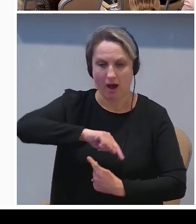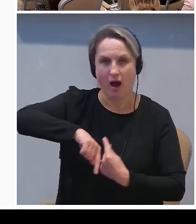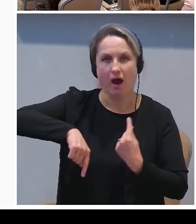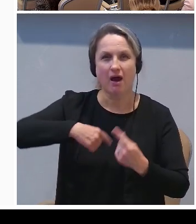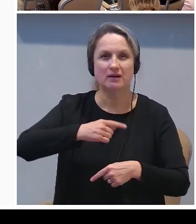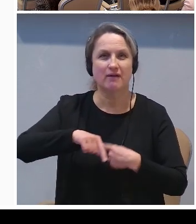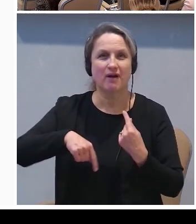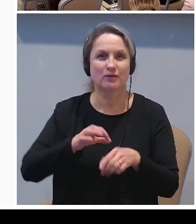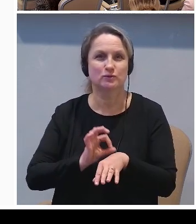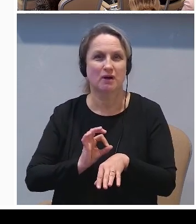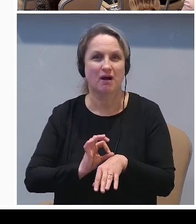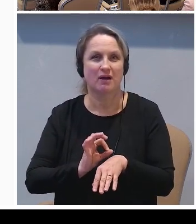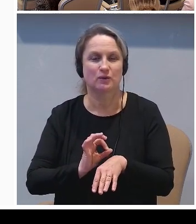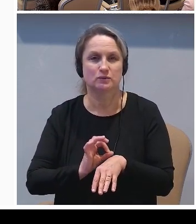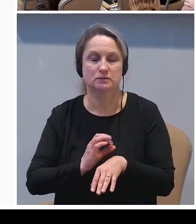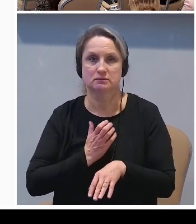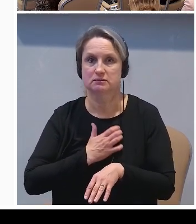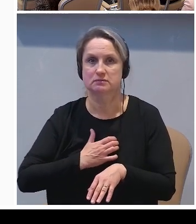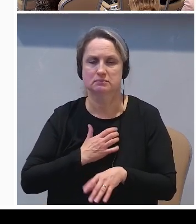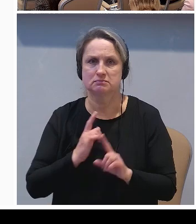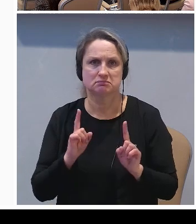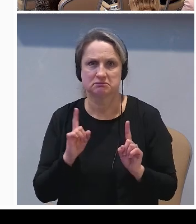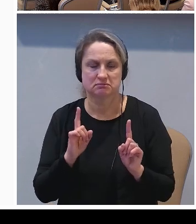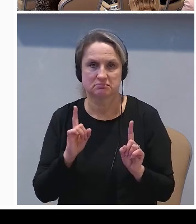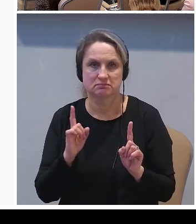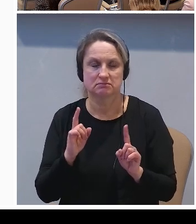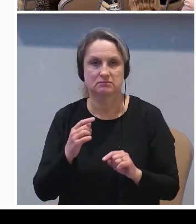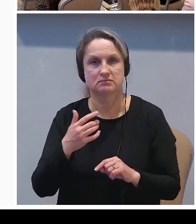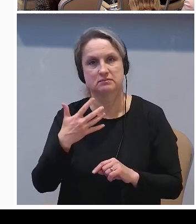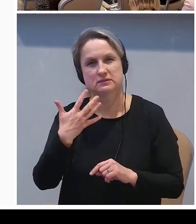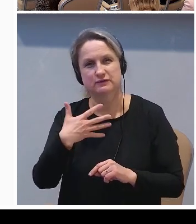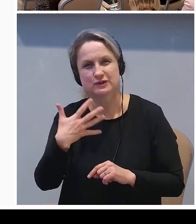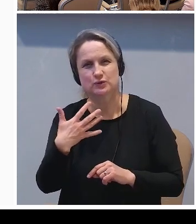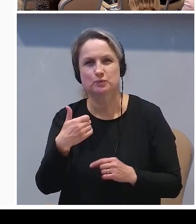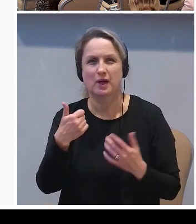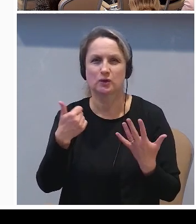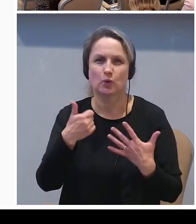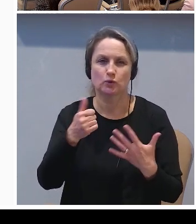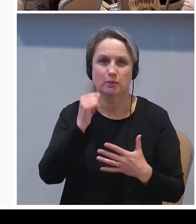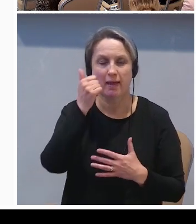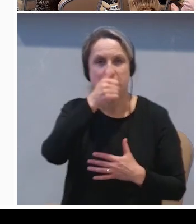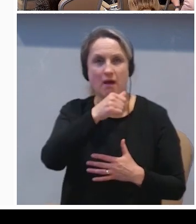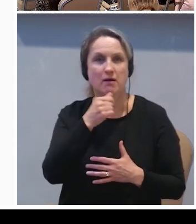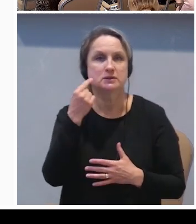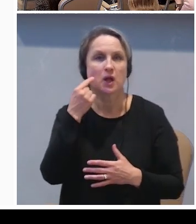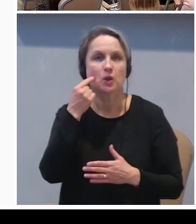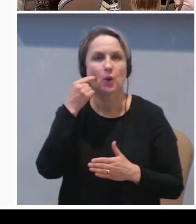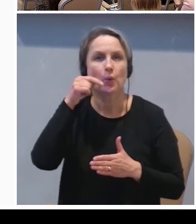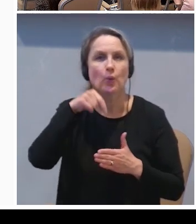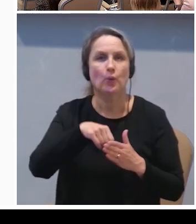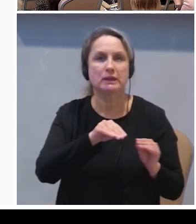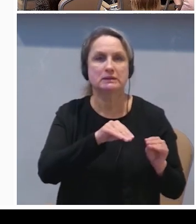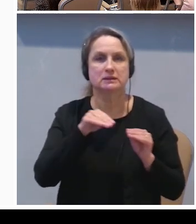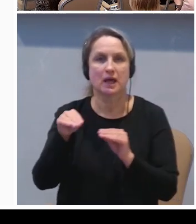Ainevahetushaiguste puhul on oluline silmas pidada, et me oleme nüüd 50 ja 60 aastat teinud luuüdi siirdamist, me teame, kuidas see